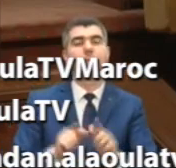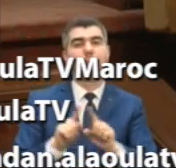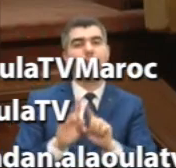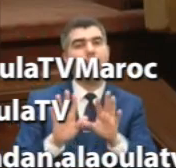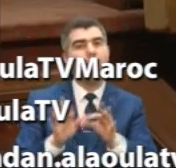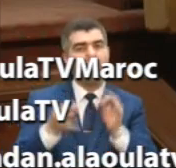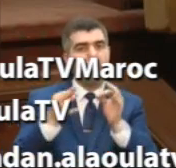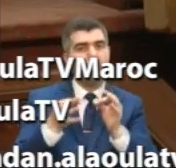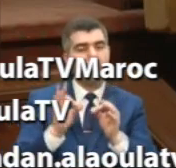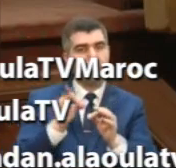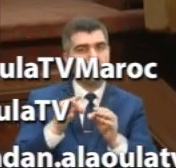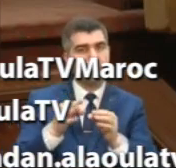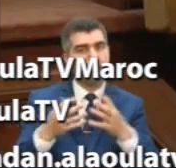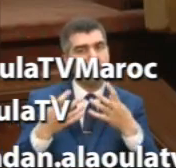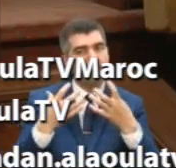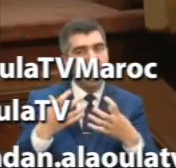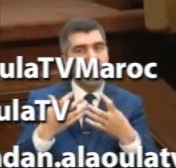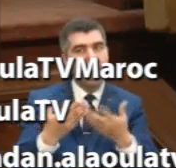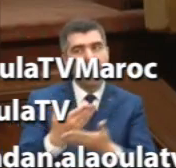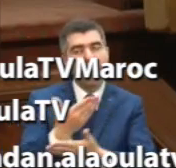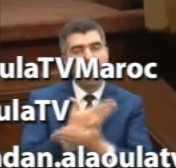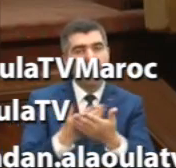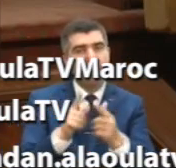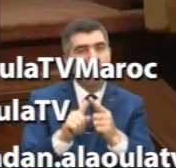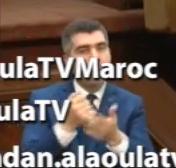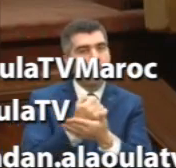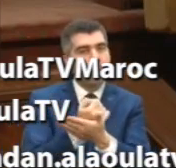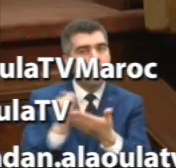على انه يعني تم القضاء على واحد المجموعه ديال